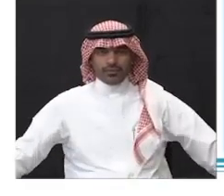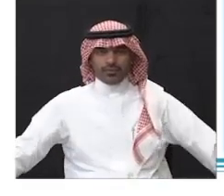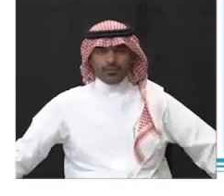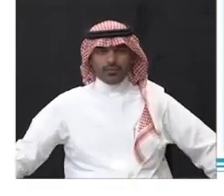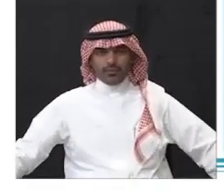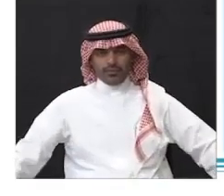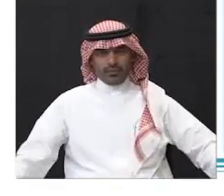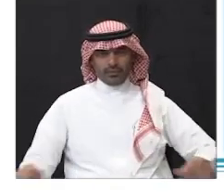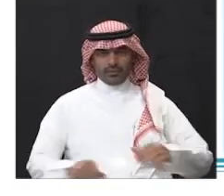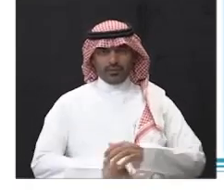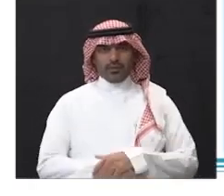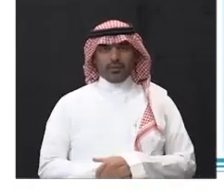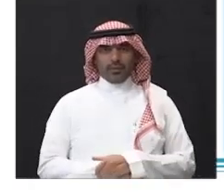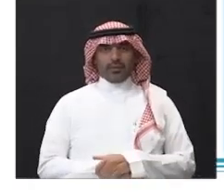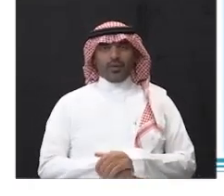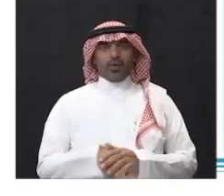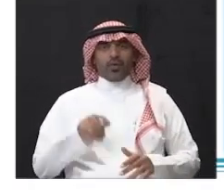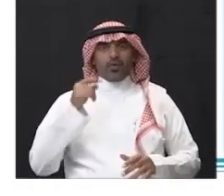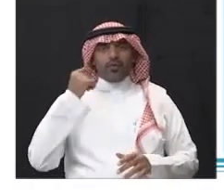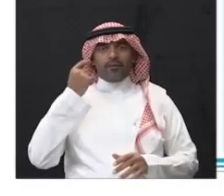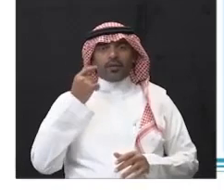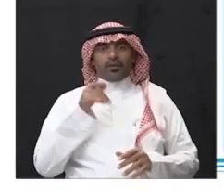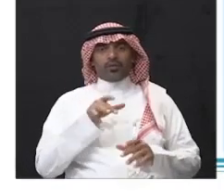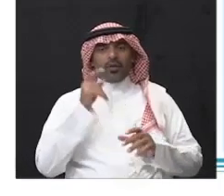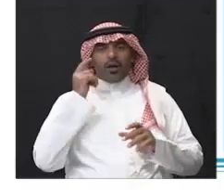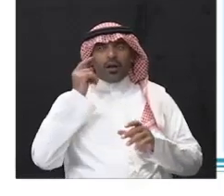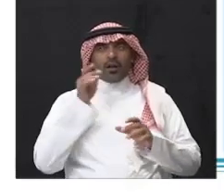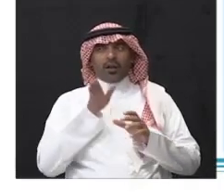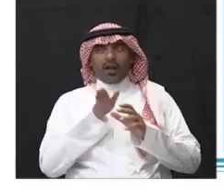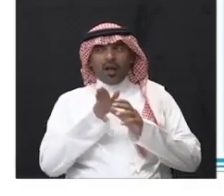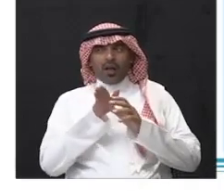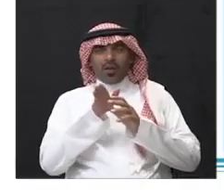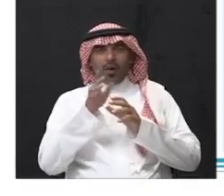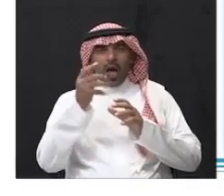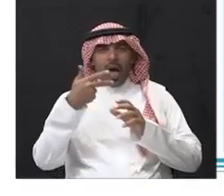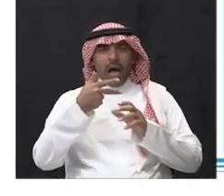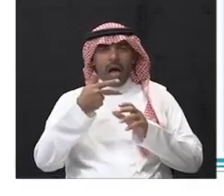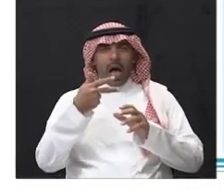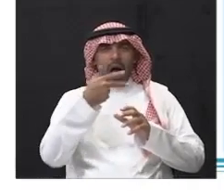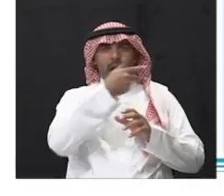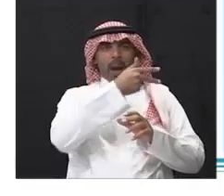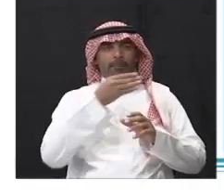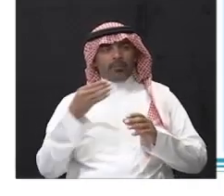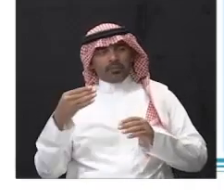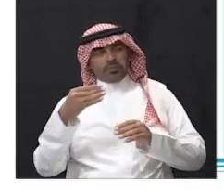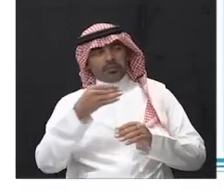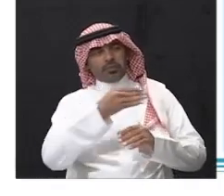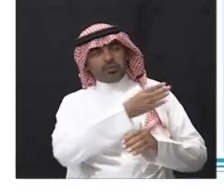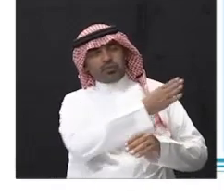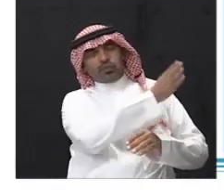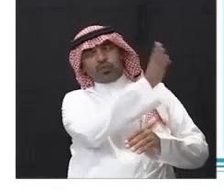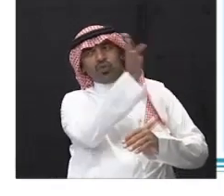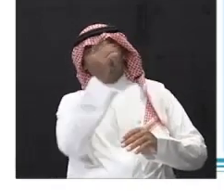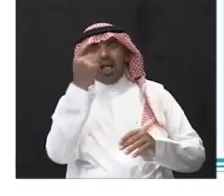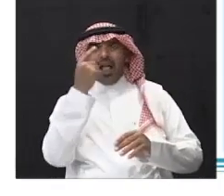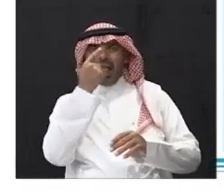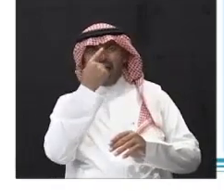الظلمات فإنه يستطيع أن يصل إلى الهند، فعرض فكرته على ملك إسبانيا